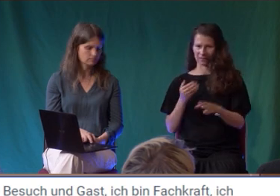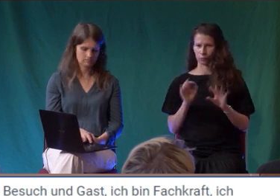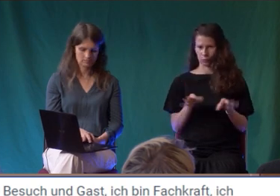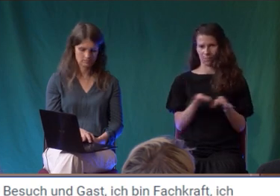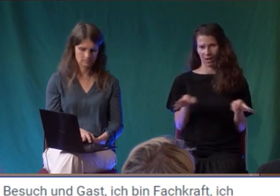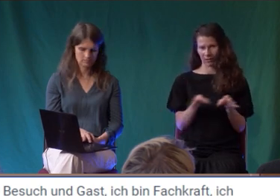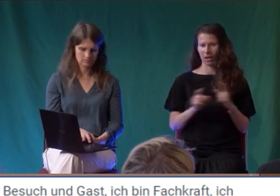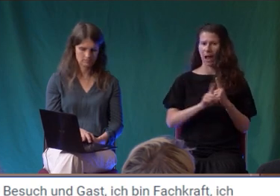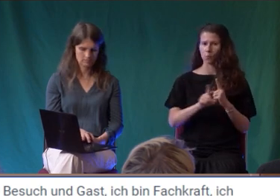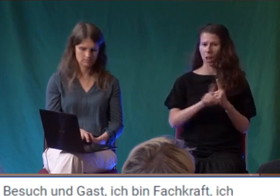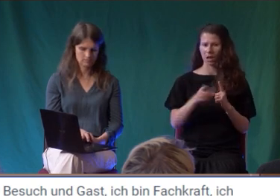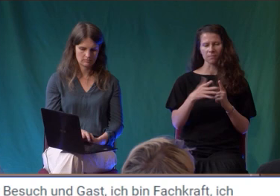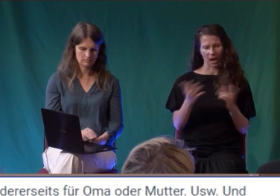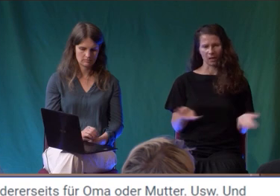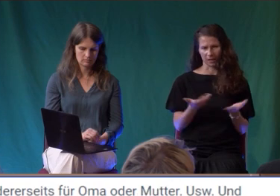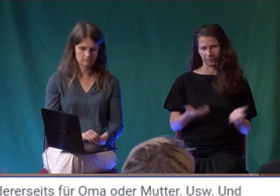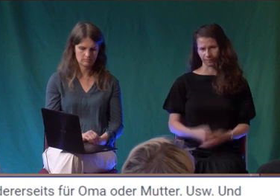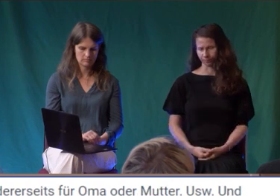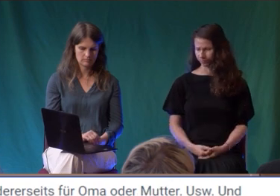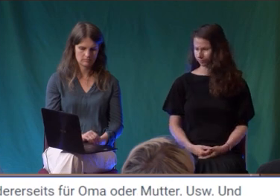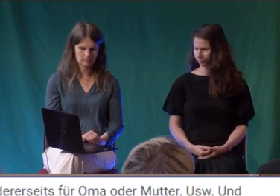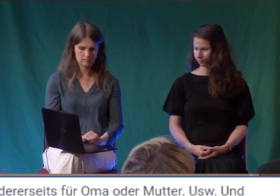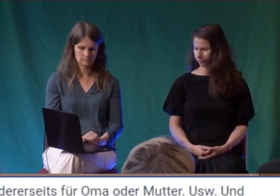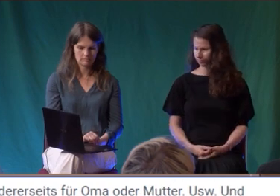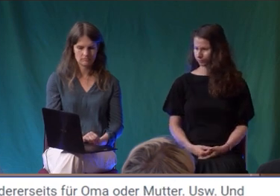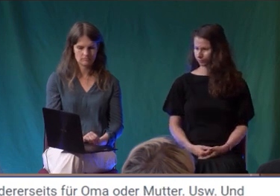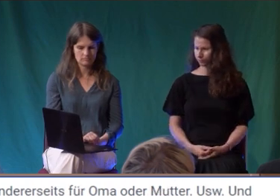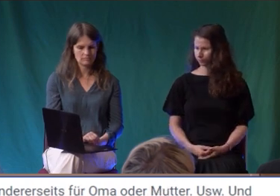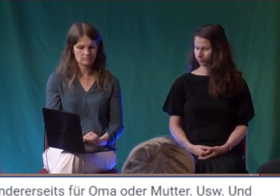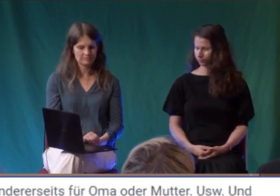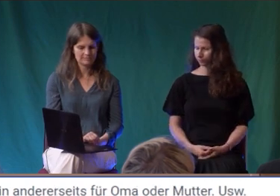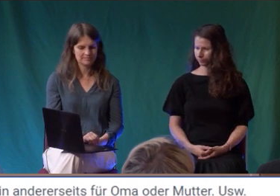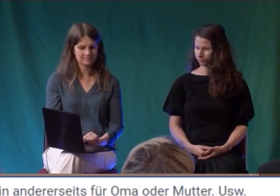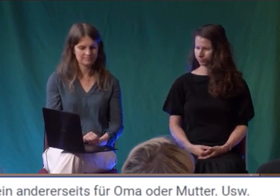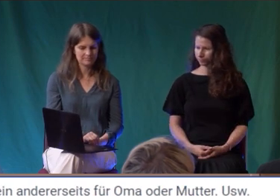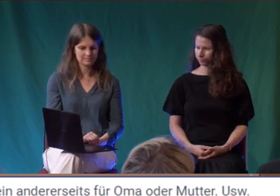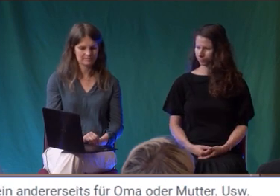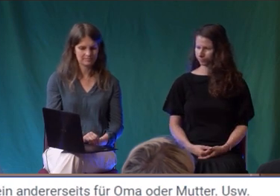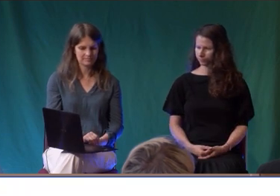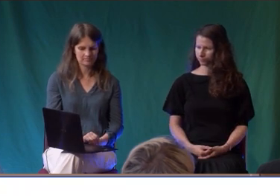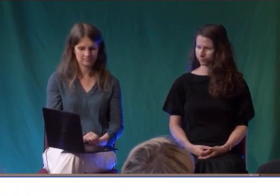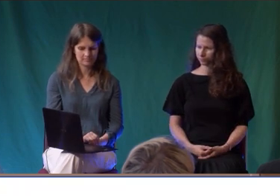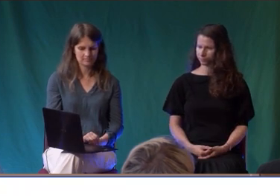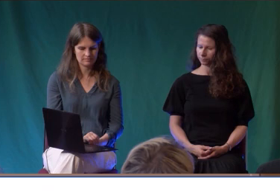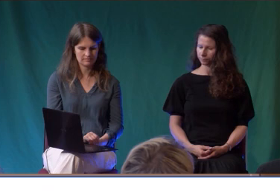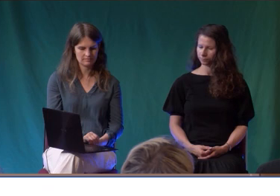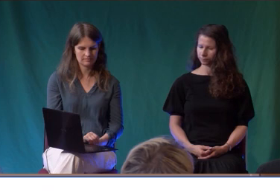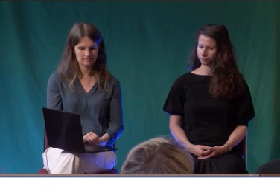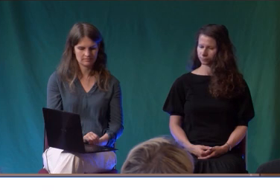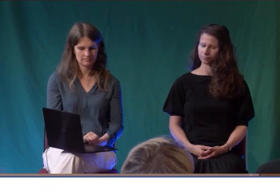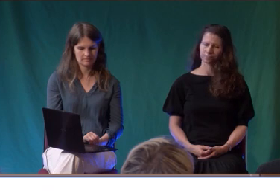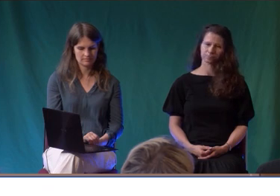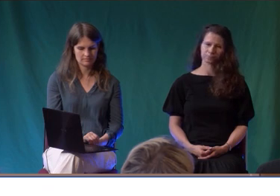ambulanten Bereich genau und als letzten Punkt haben die Fachkräfte auch aufgeführt oder haben wir